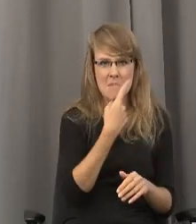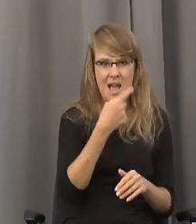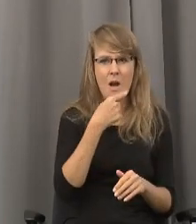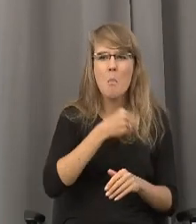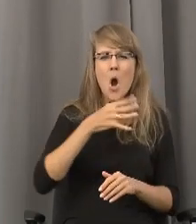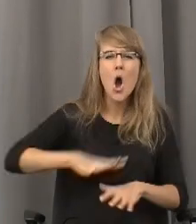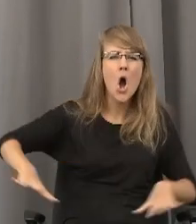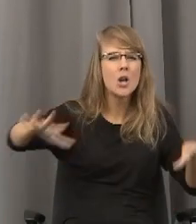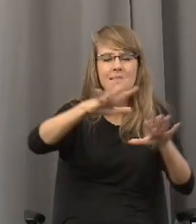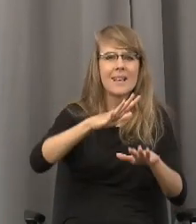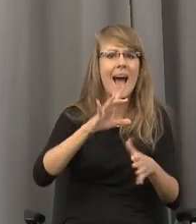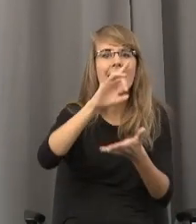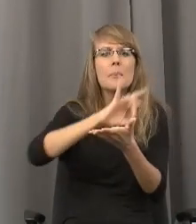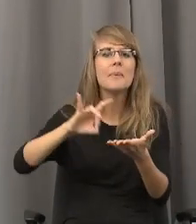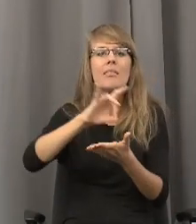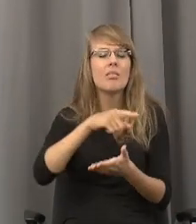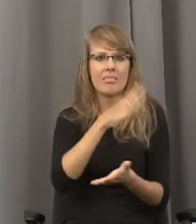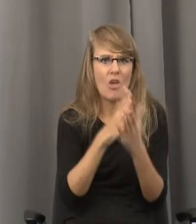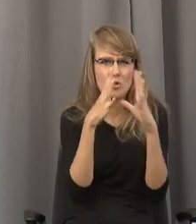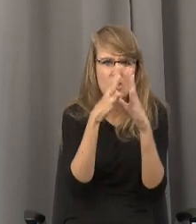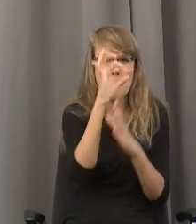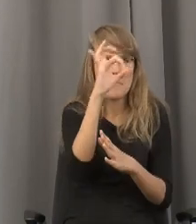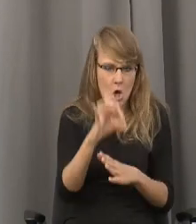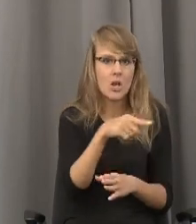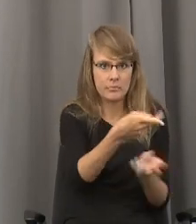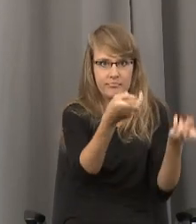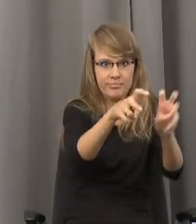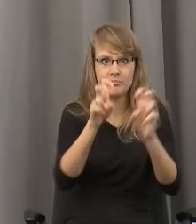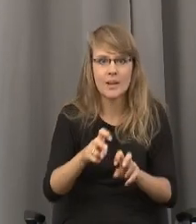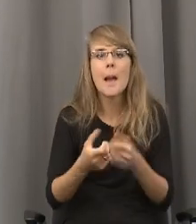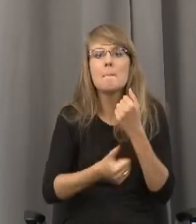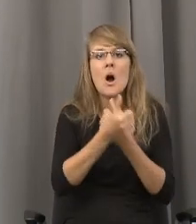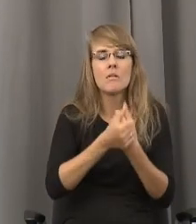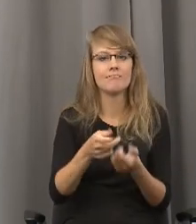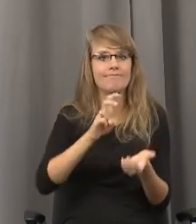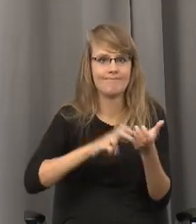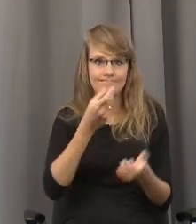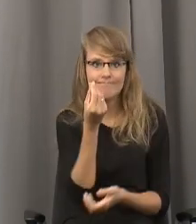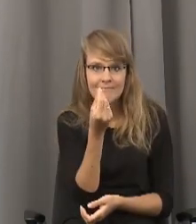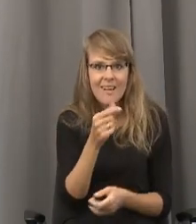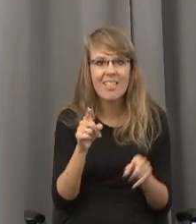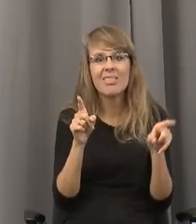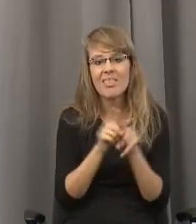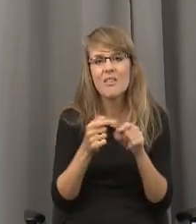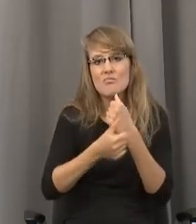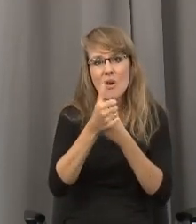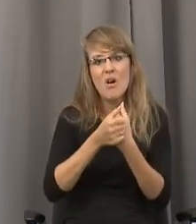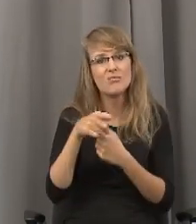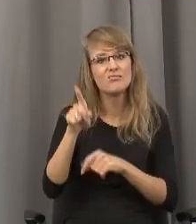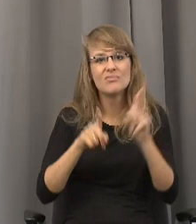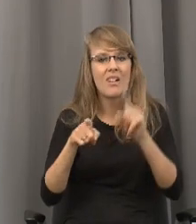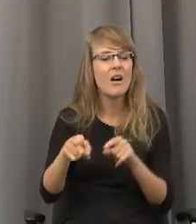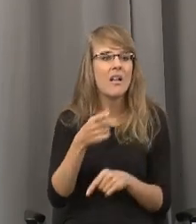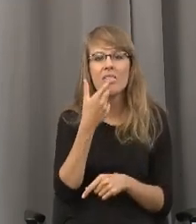Część paradoksalnie z braku środków, a część dlatego, że niewystarczająco rozpoznaje potrzeby osób starszych na własnym